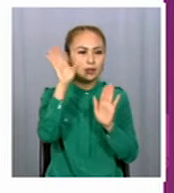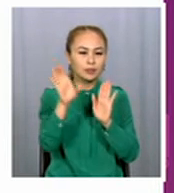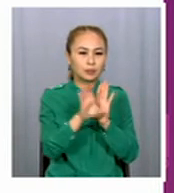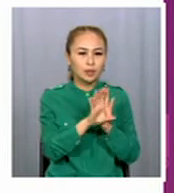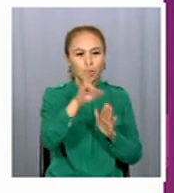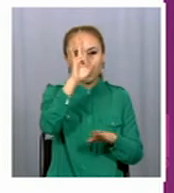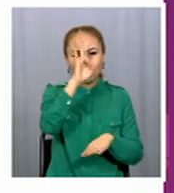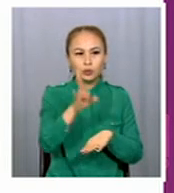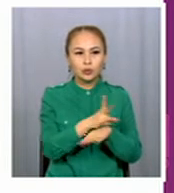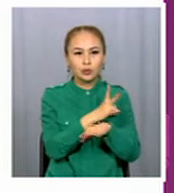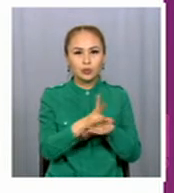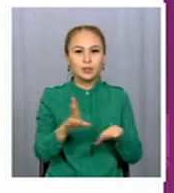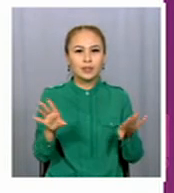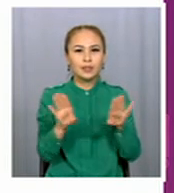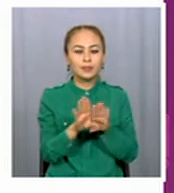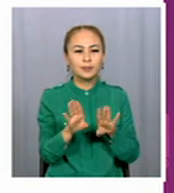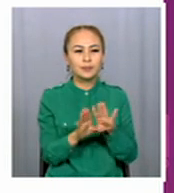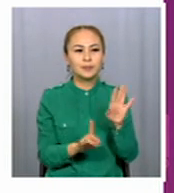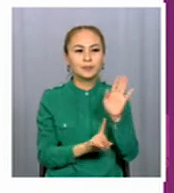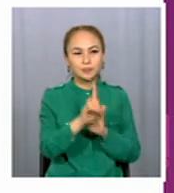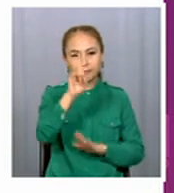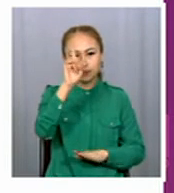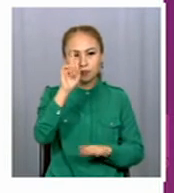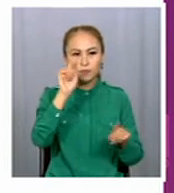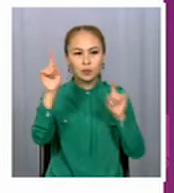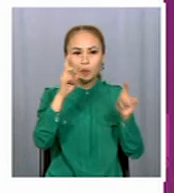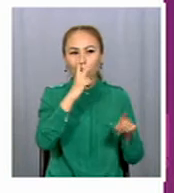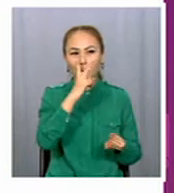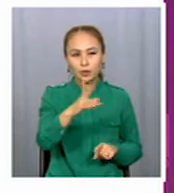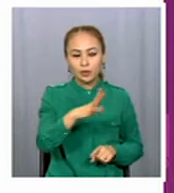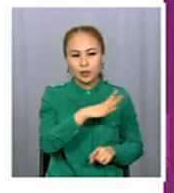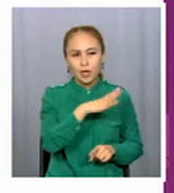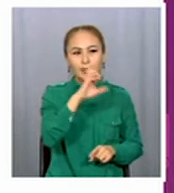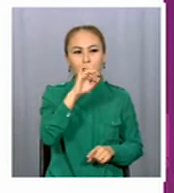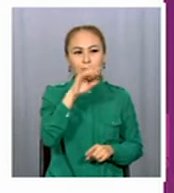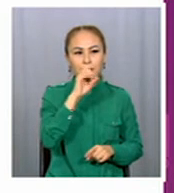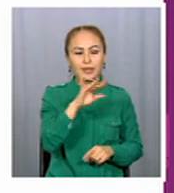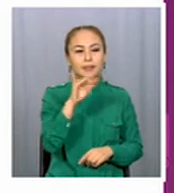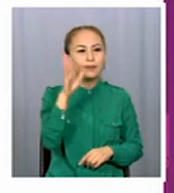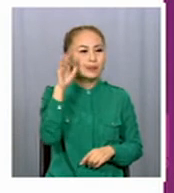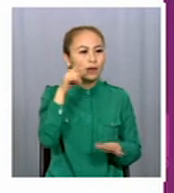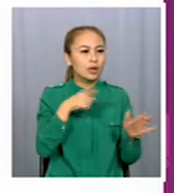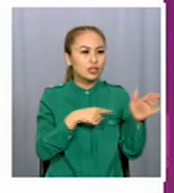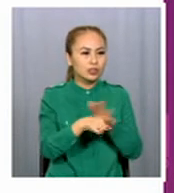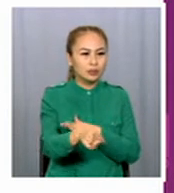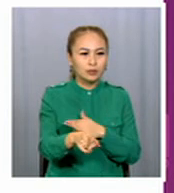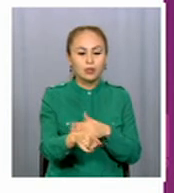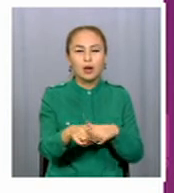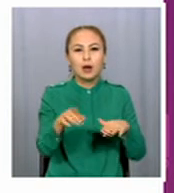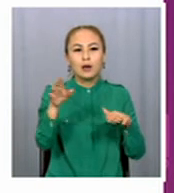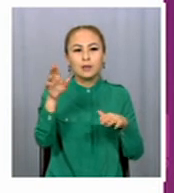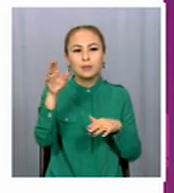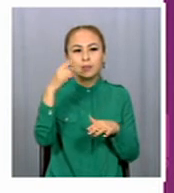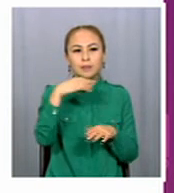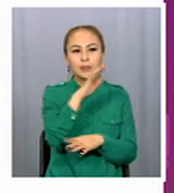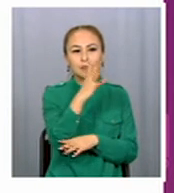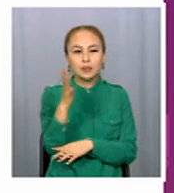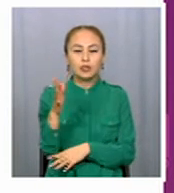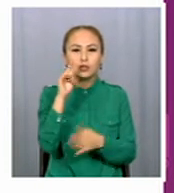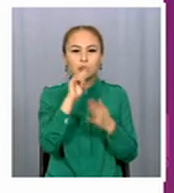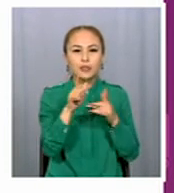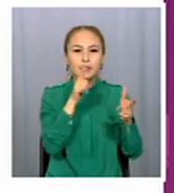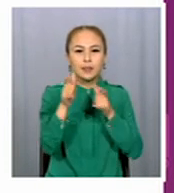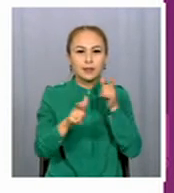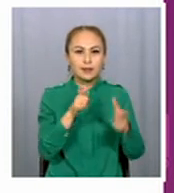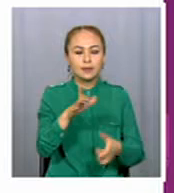тыңдадым. Түнде көп жұлдызды көрдім. Ермек иттен қашты. Бақта